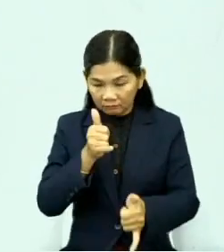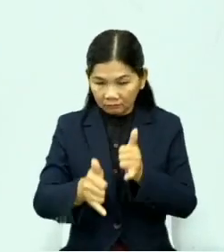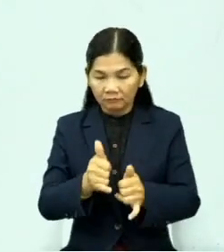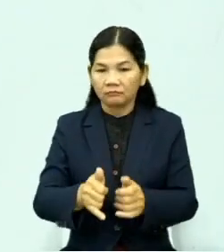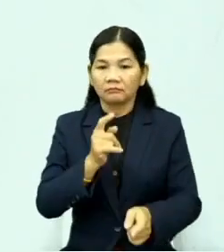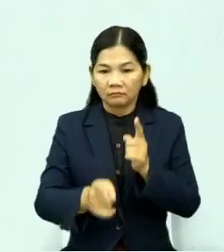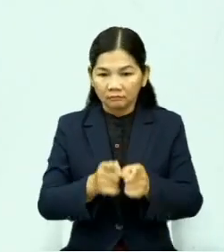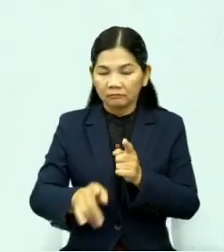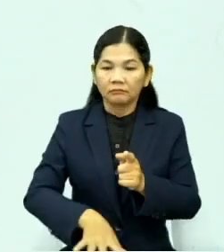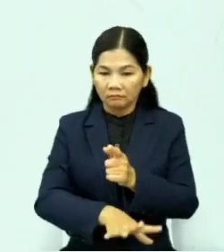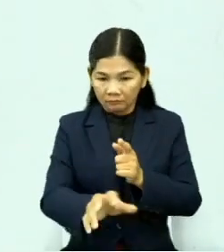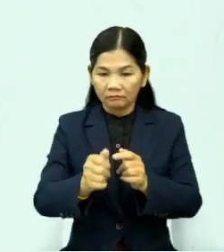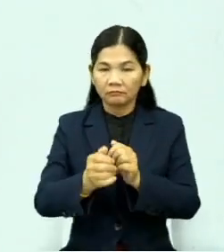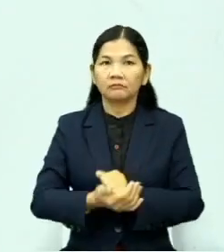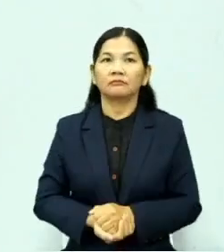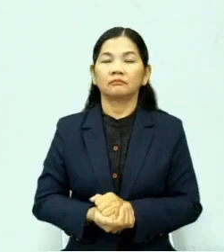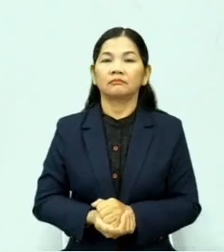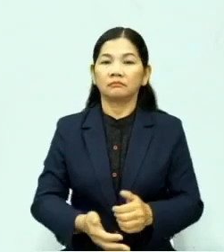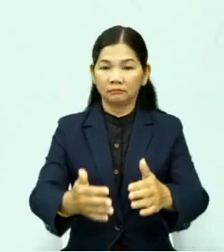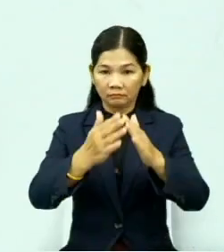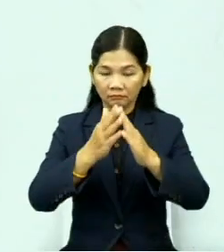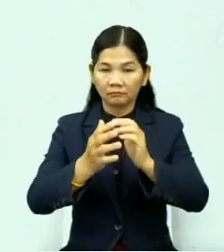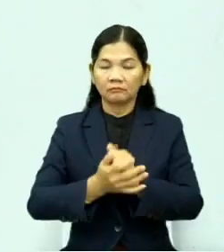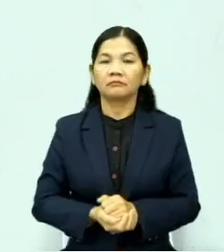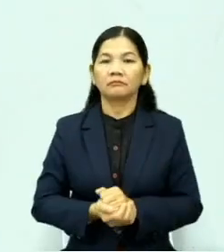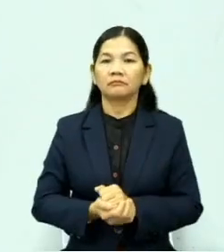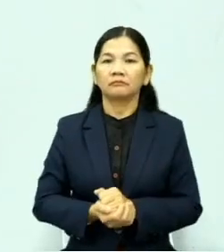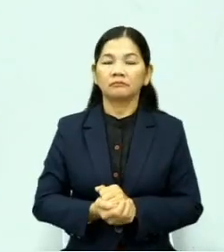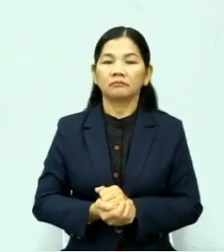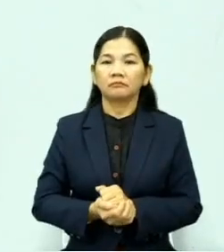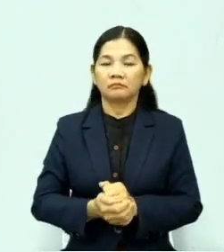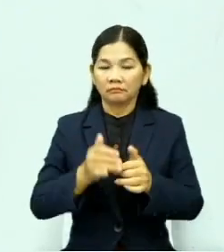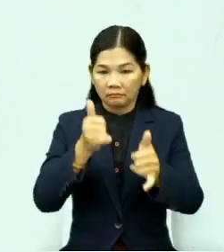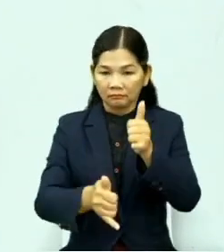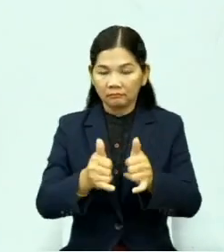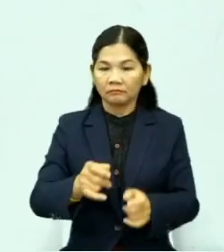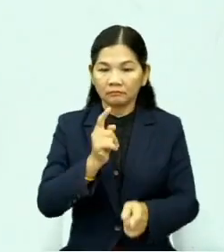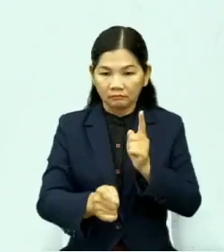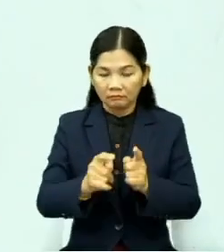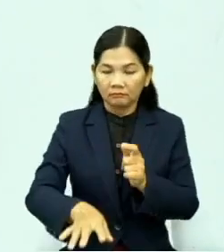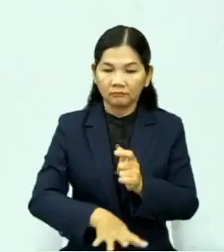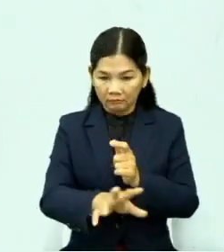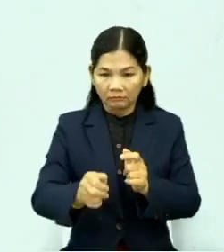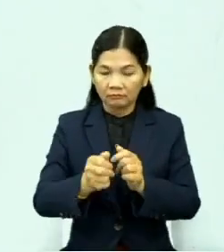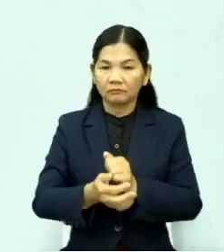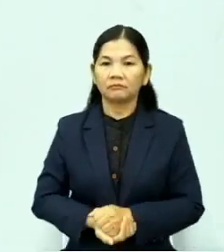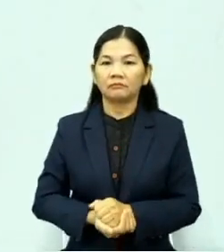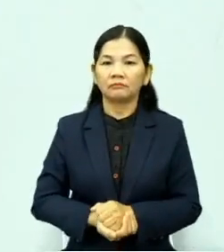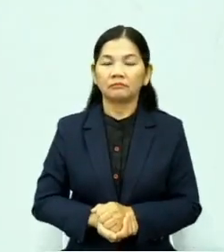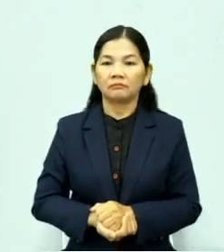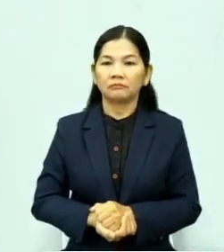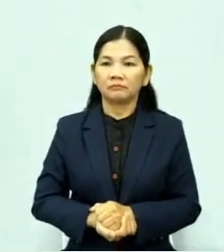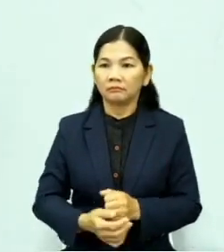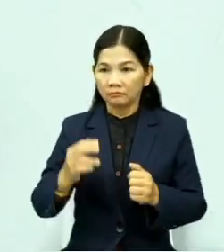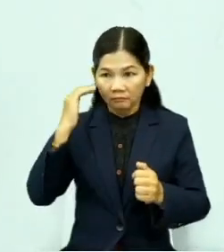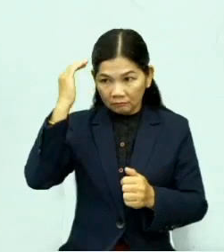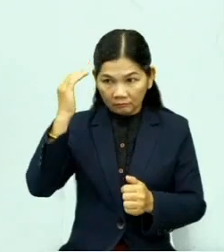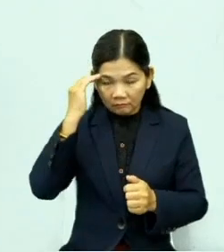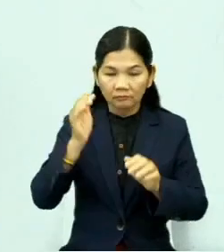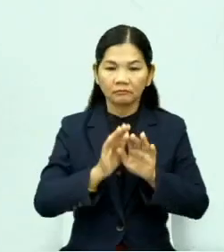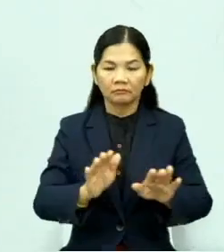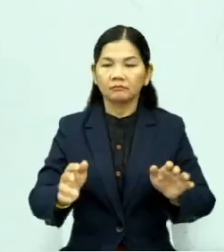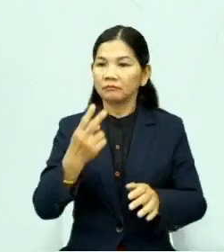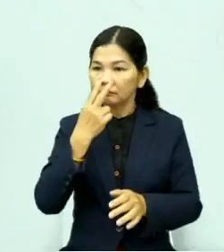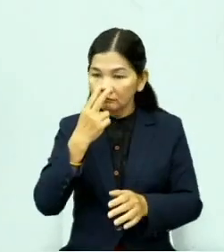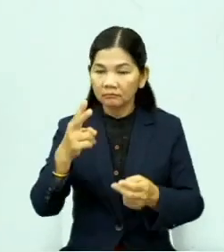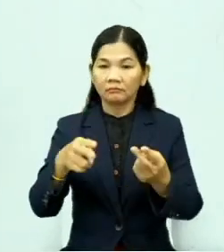ចឹងតើអ្នកណាទៅកូនដែលជាអ្នកបង្កើតឲ្យមានចាដូតន្ត្រីខ្មែរចាតោះឥឡូវអ្នកគ្រូសង្ឃឹមថាកូនៗទាំងអស់គ្នារ